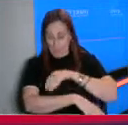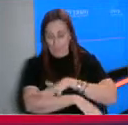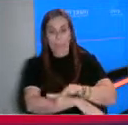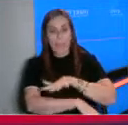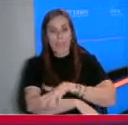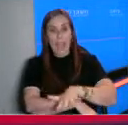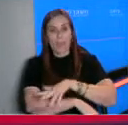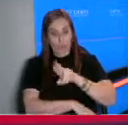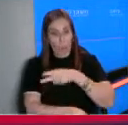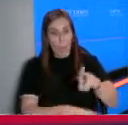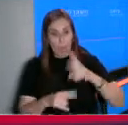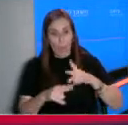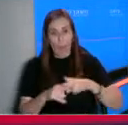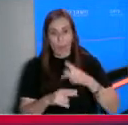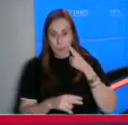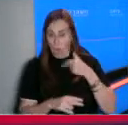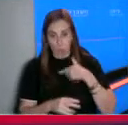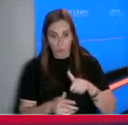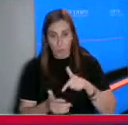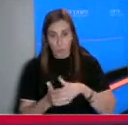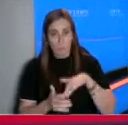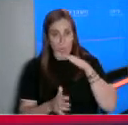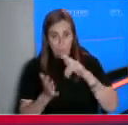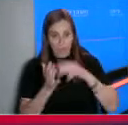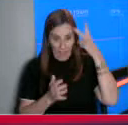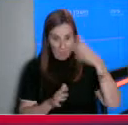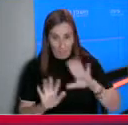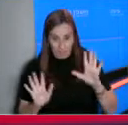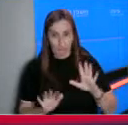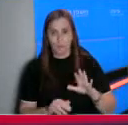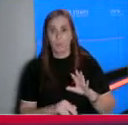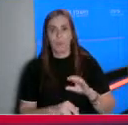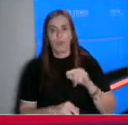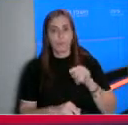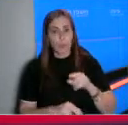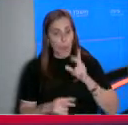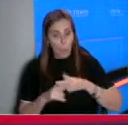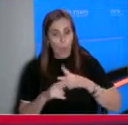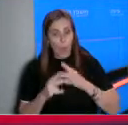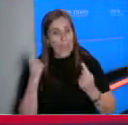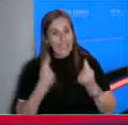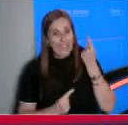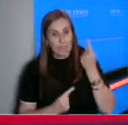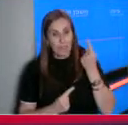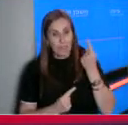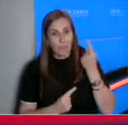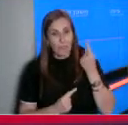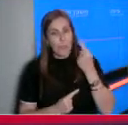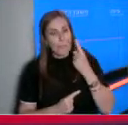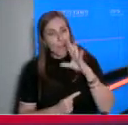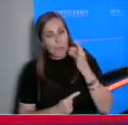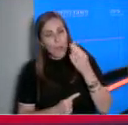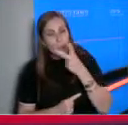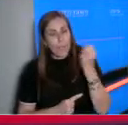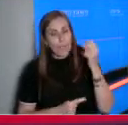וחיצוניים, ואפשר למות ממנה. נראה לי בשביל... זה מספיק לנו לדעת את זה. די. וזאת מחלה די נדירה, רק בין